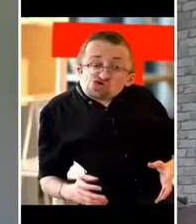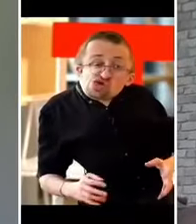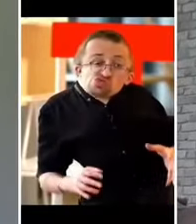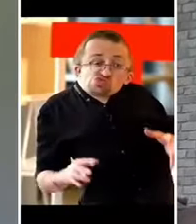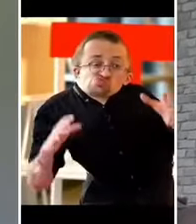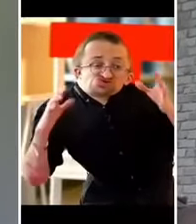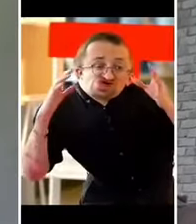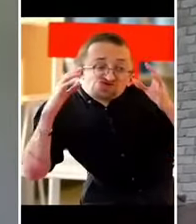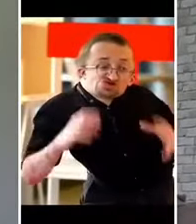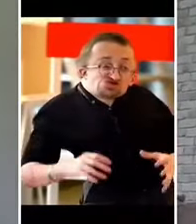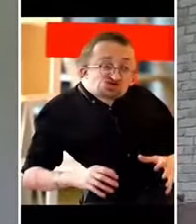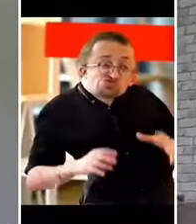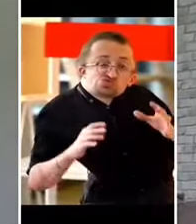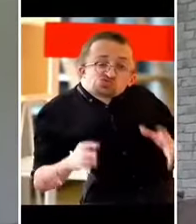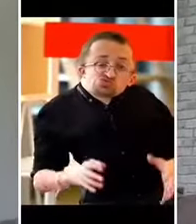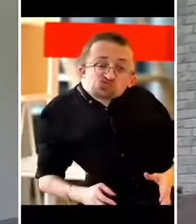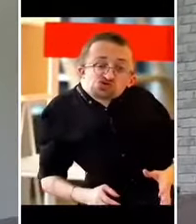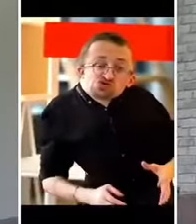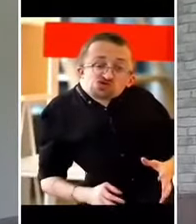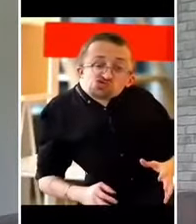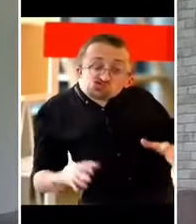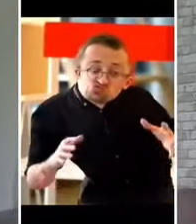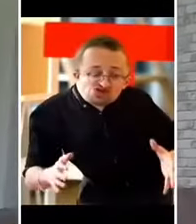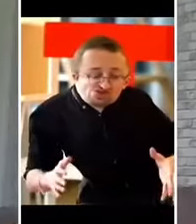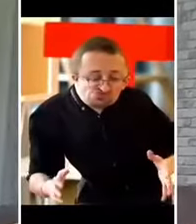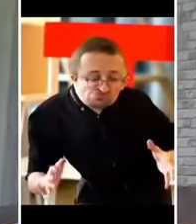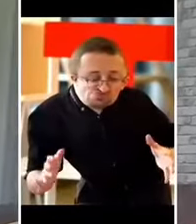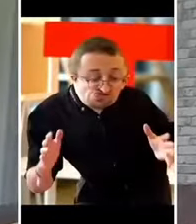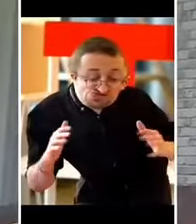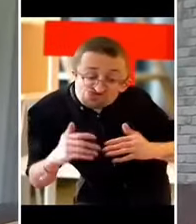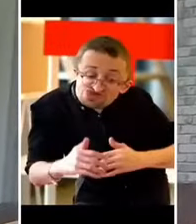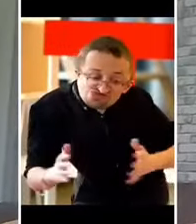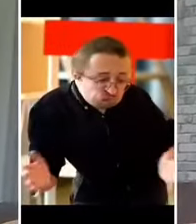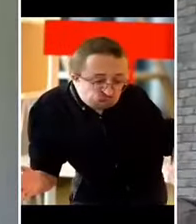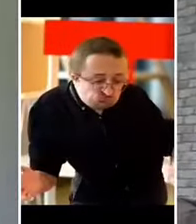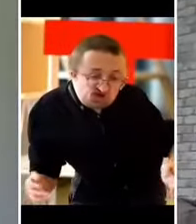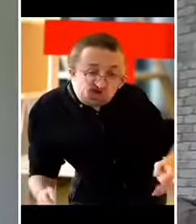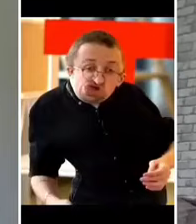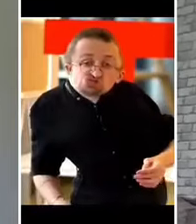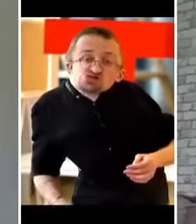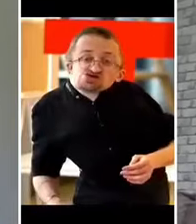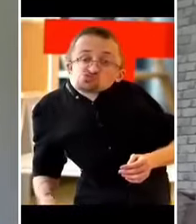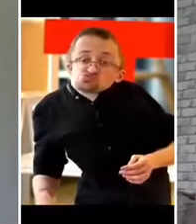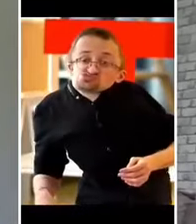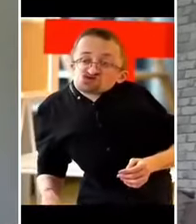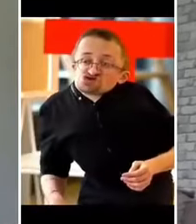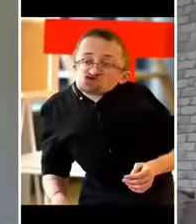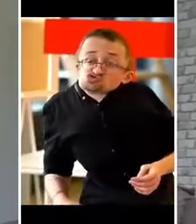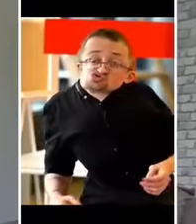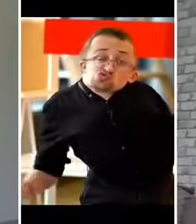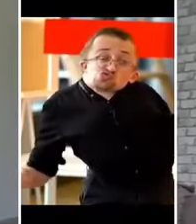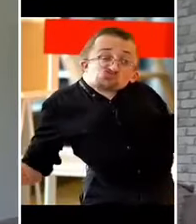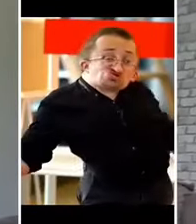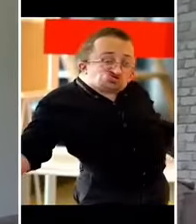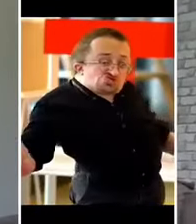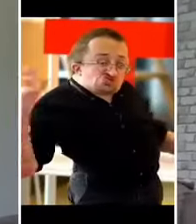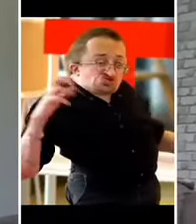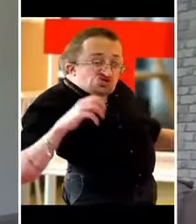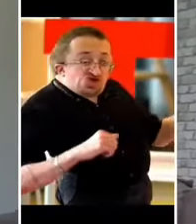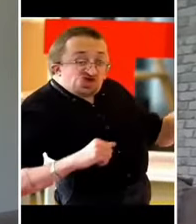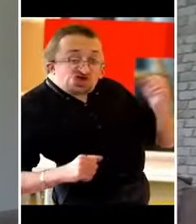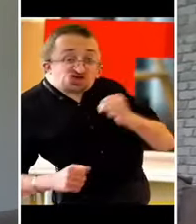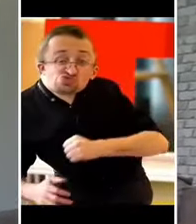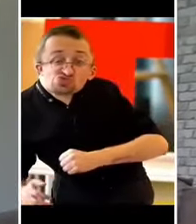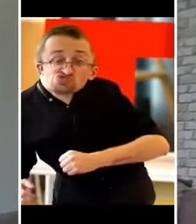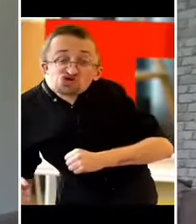moments-là, vous puissiez imaginer devant vous une boîte vide dans laquelle vous puissiez mettre toutes ces